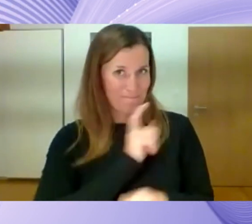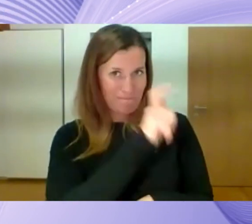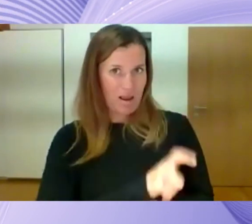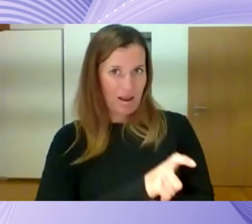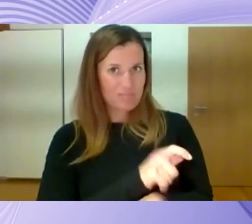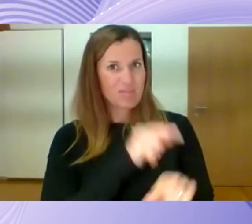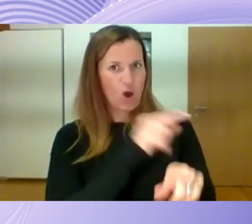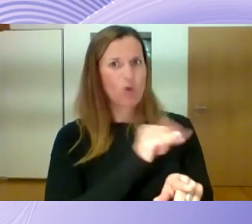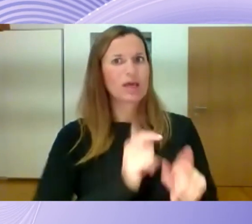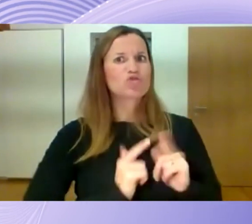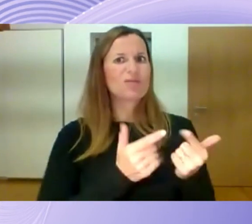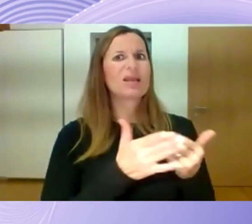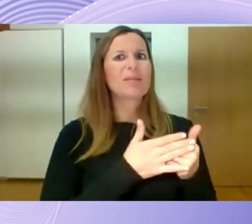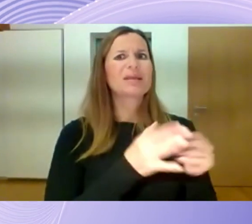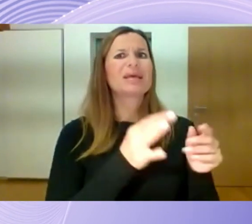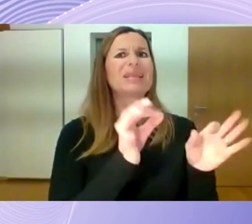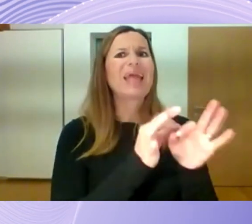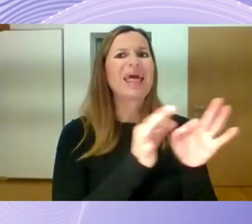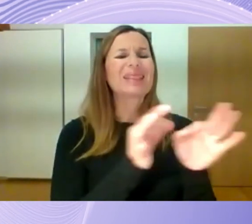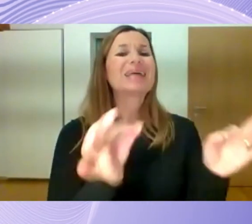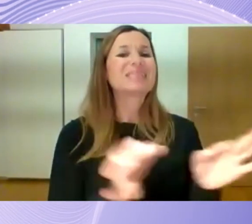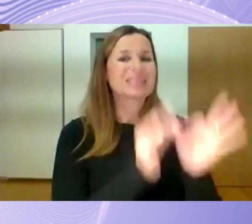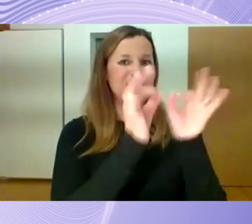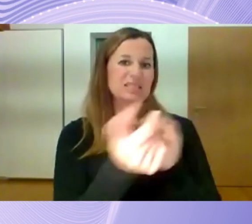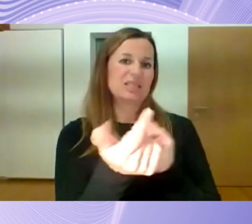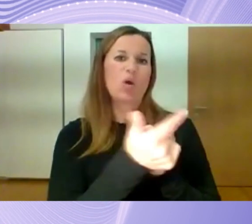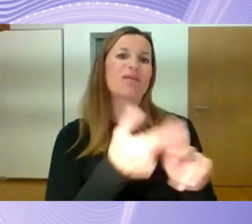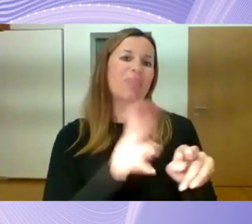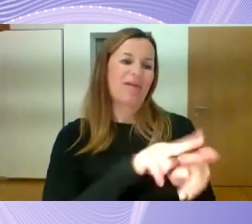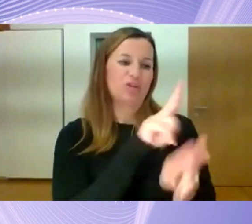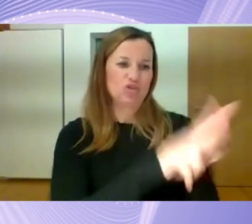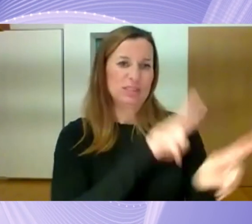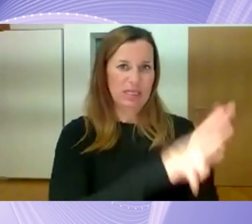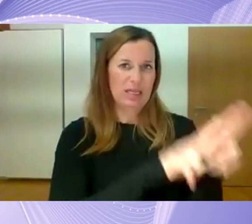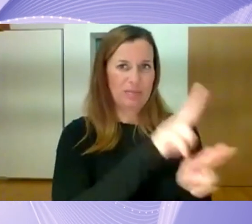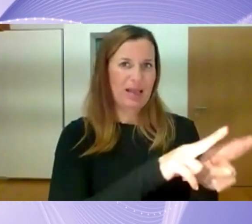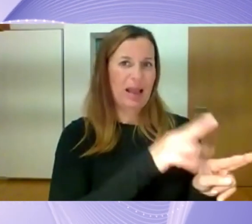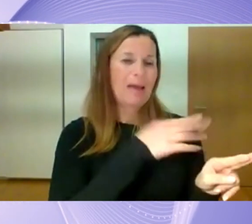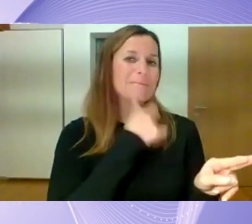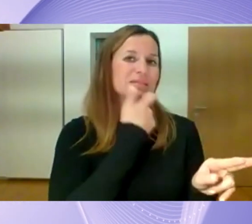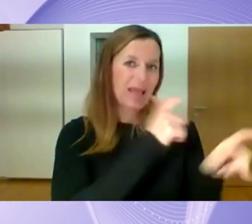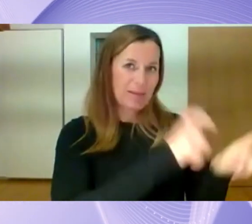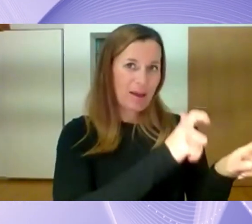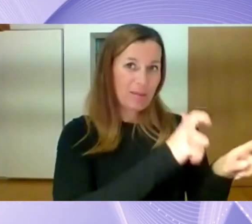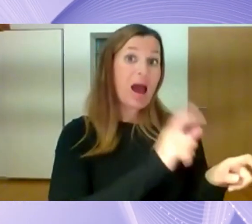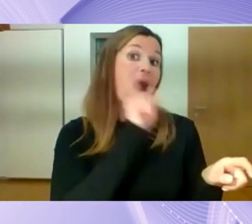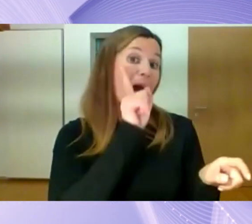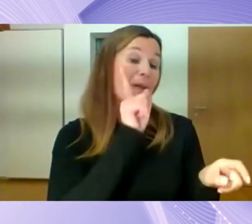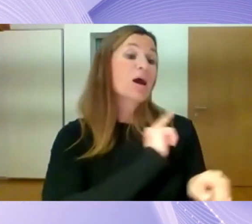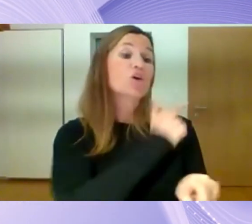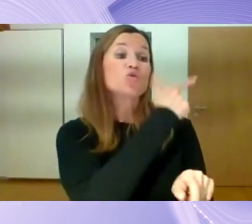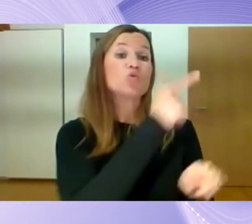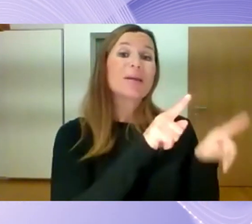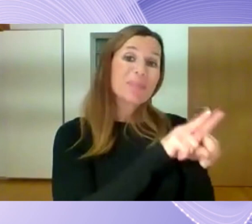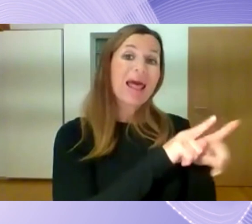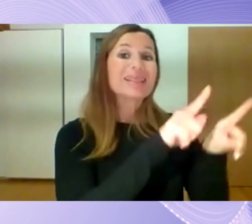ona je živela pri teti pa stricu in sta ona dva največ skrbela za njo, so si pa ostali bratje pa sestre porazdelili tako,